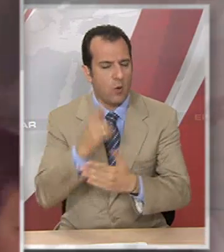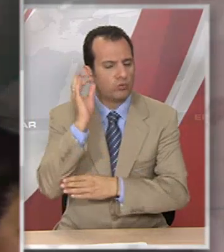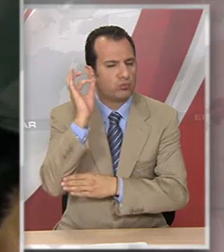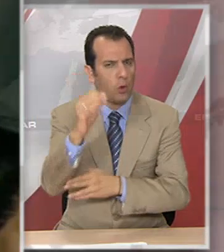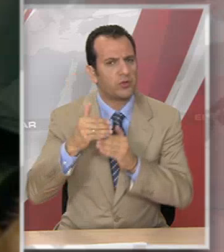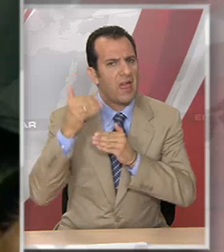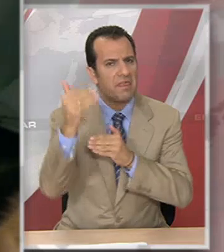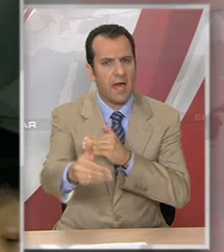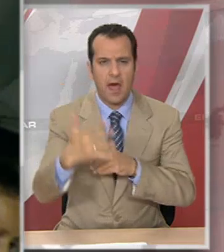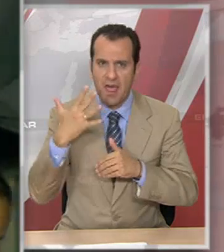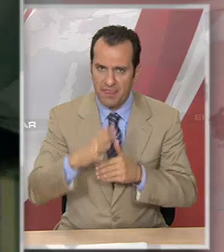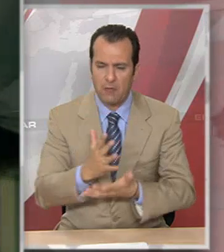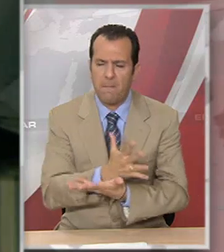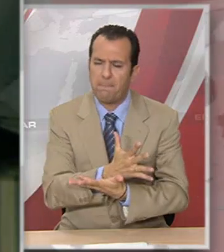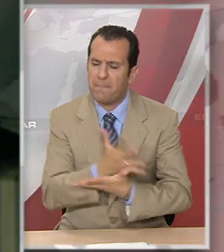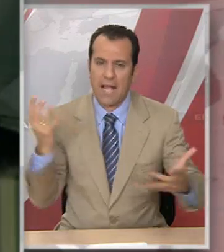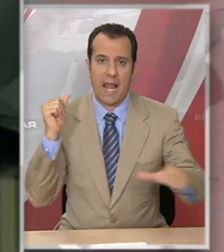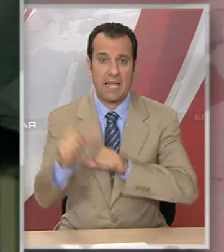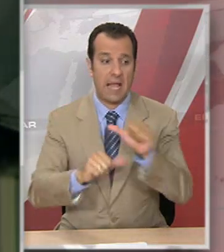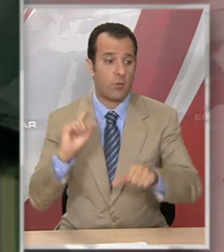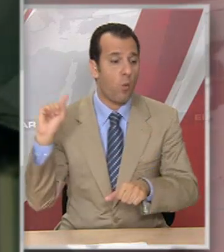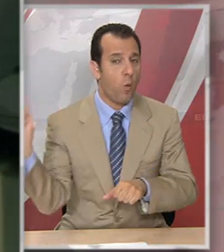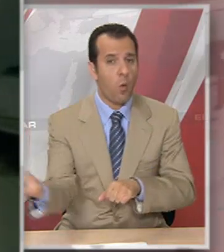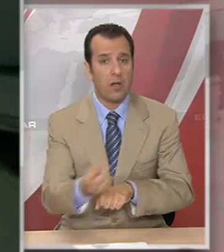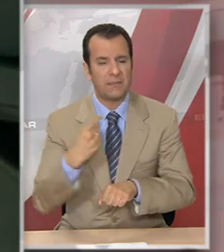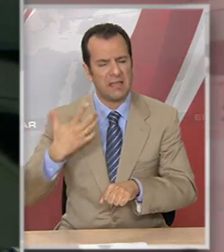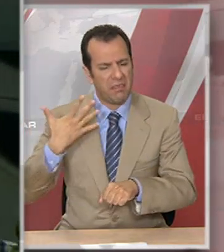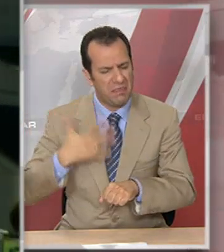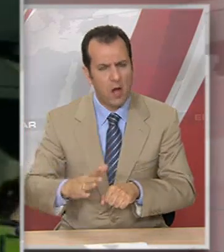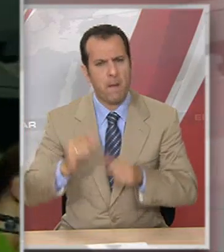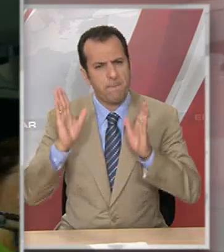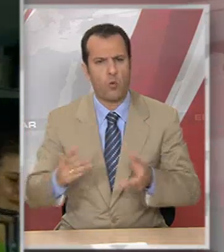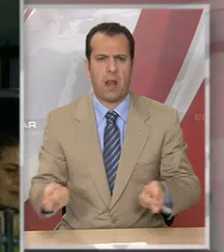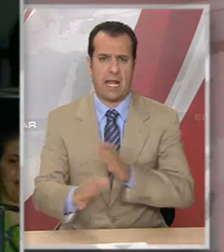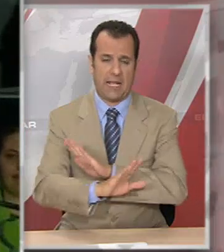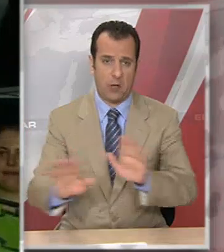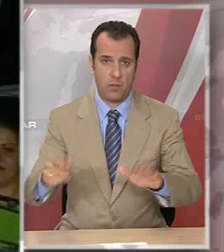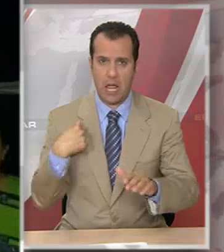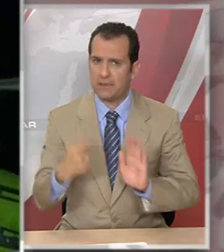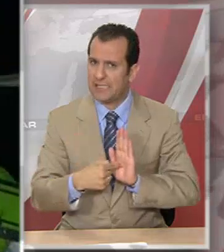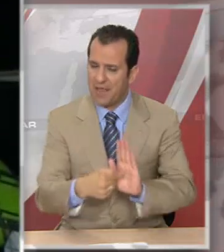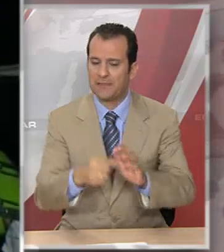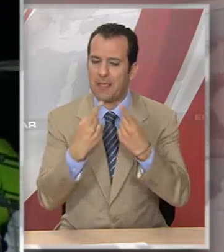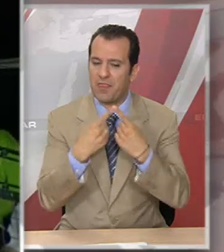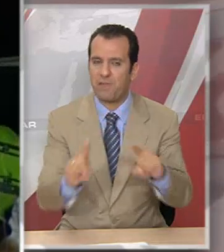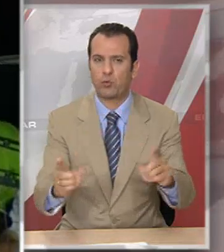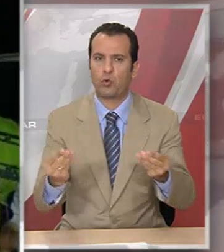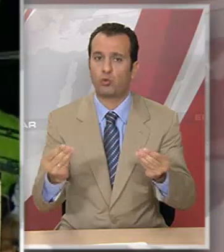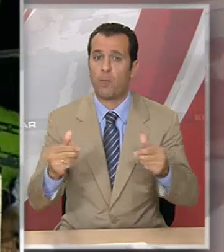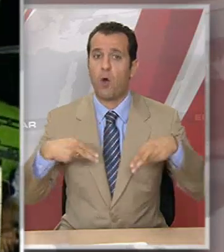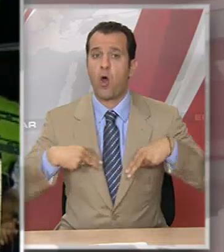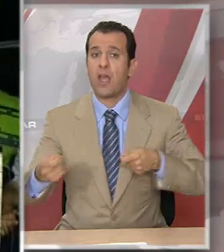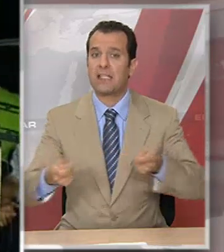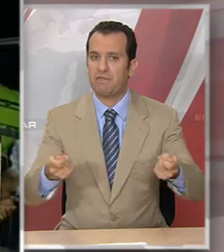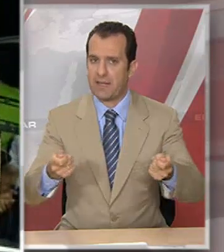που θέλουμε και μπορούμε να κάνουμε όλοι μαζί. Και δώσαμε δείγμα γραφής μιας διαφορετικής διακυβέρνησης με τη θηλιά